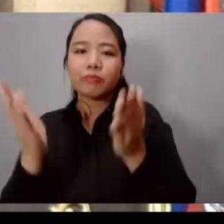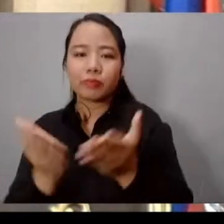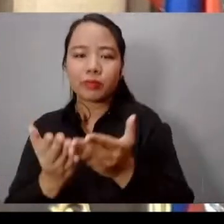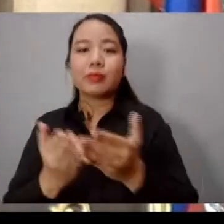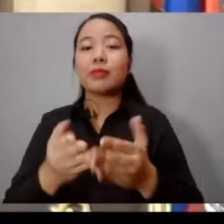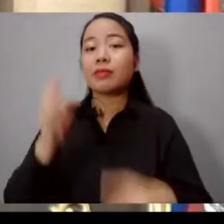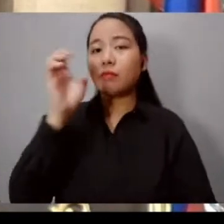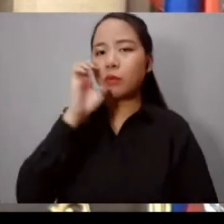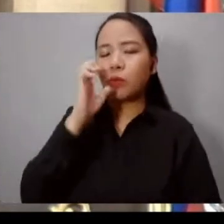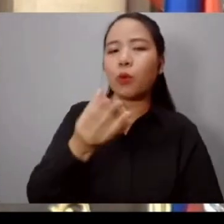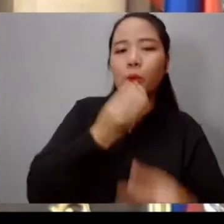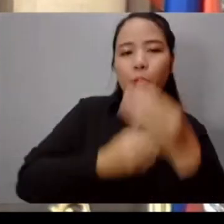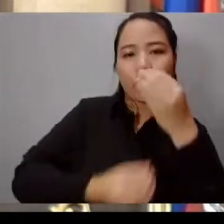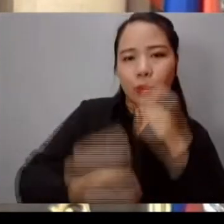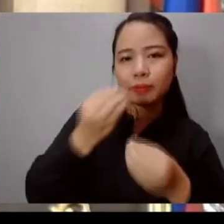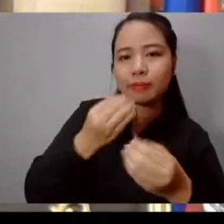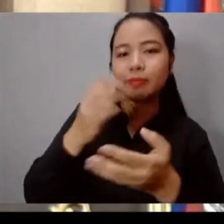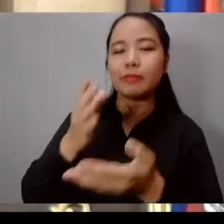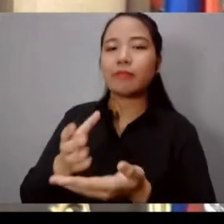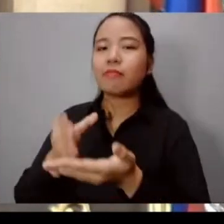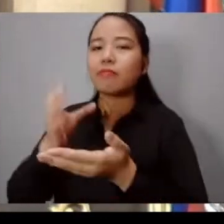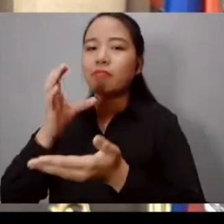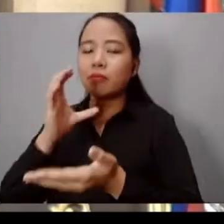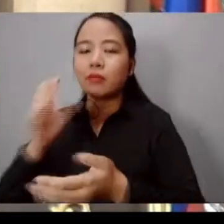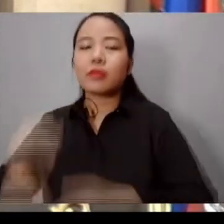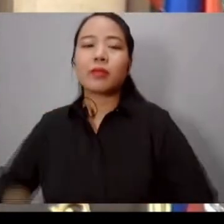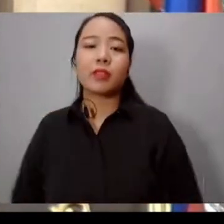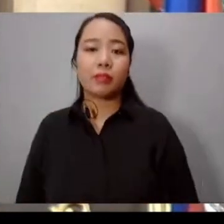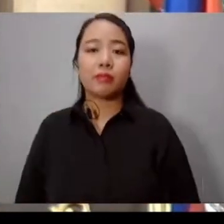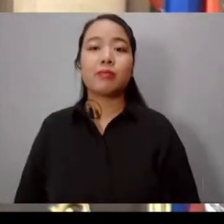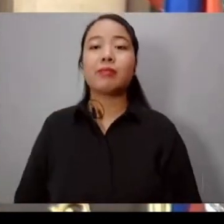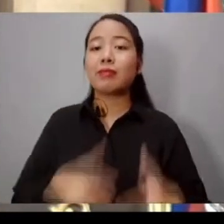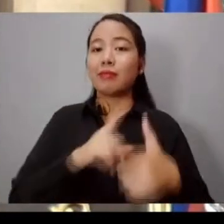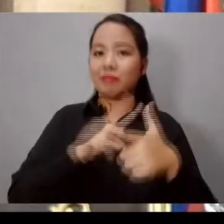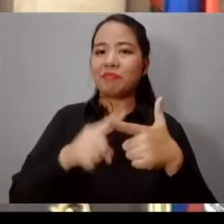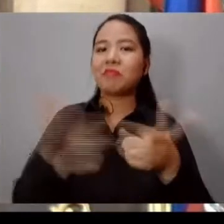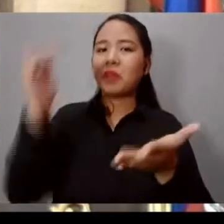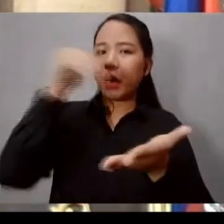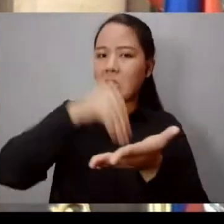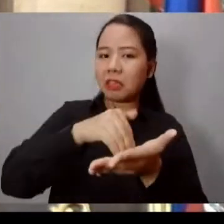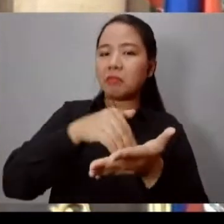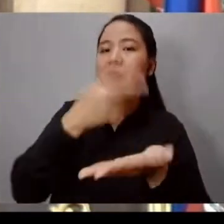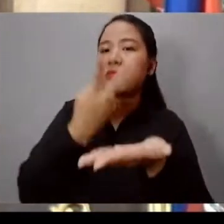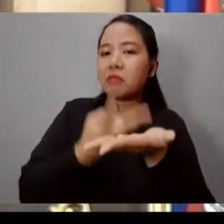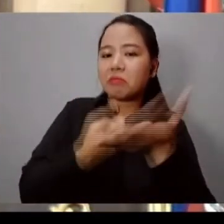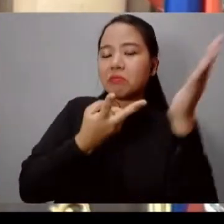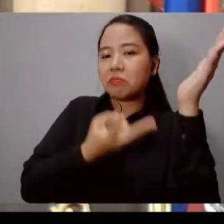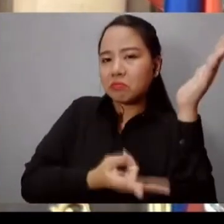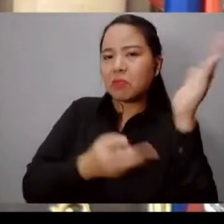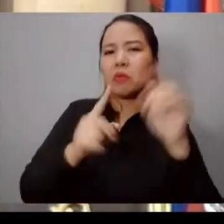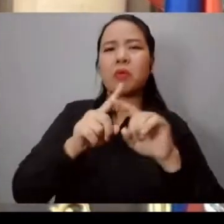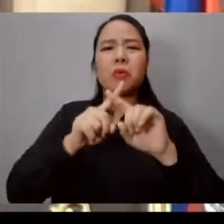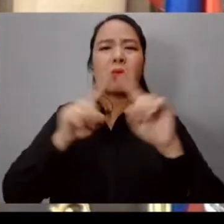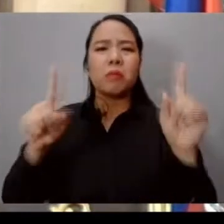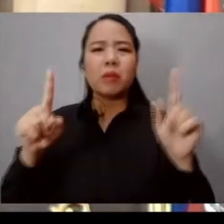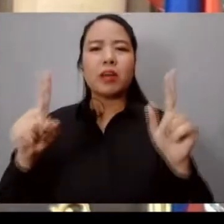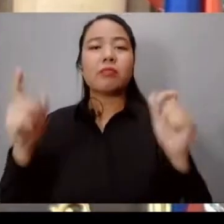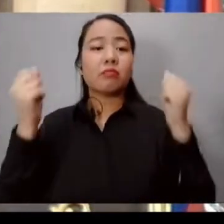uminom. Pagkatapos ay nahiga uli. Ngunit bumalik ang anghel ng